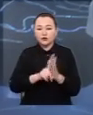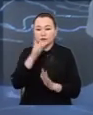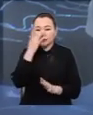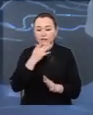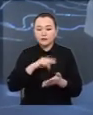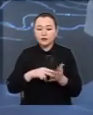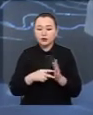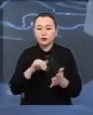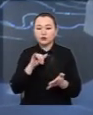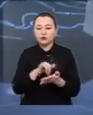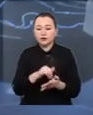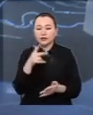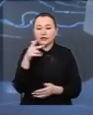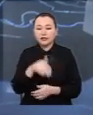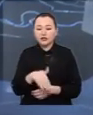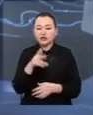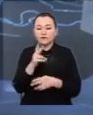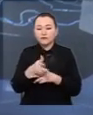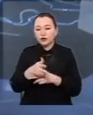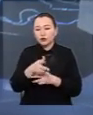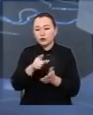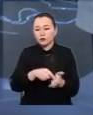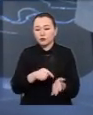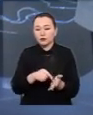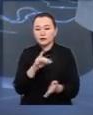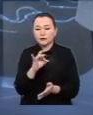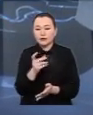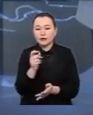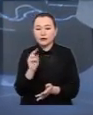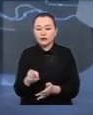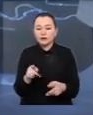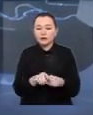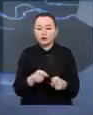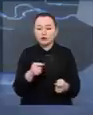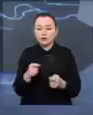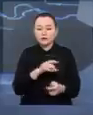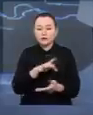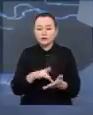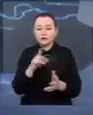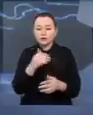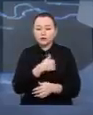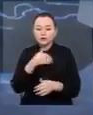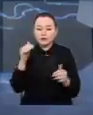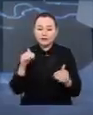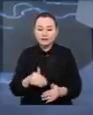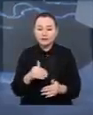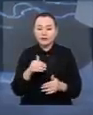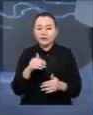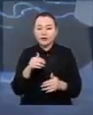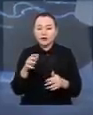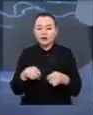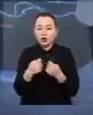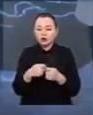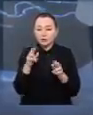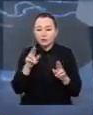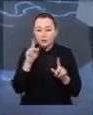планируют установить более 3000 камер видеонаблюдения «Сергек». Тем самым руководство города намерено снизить количество